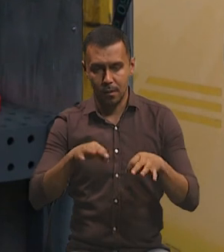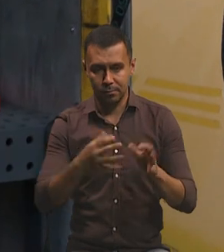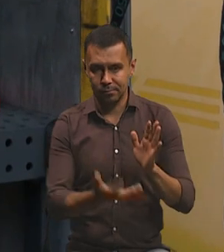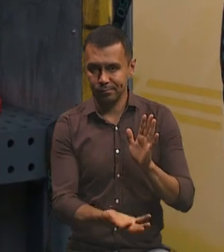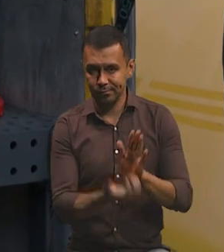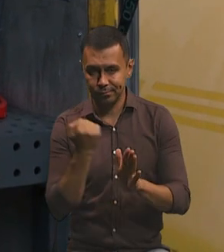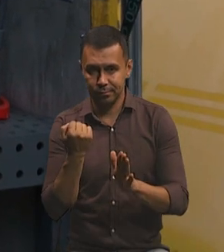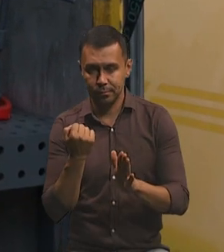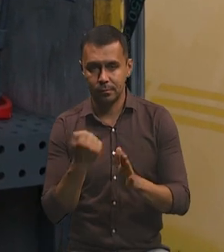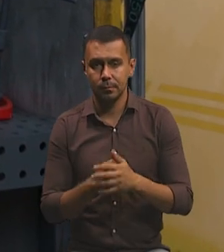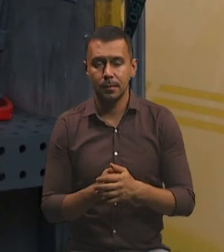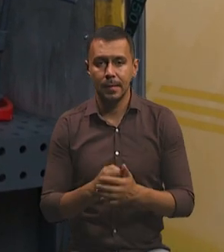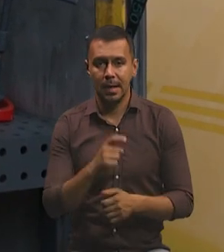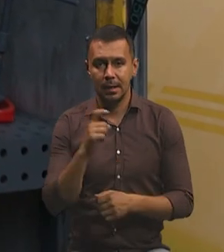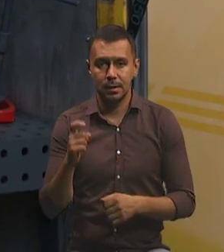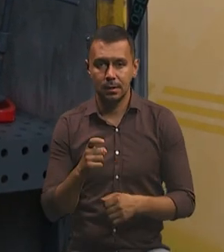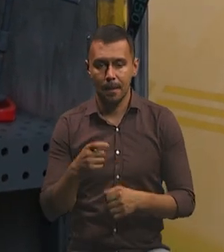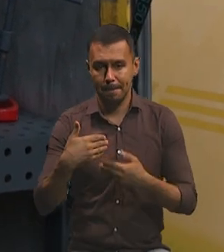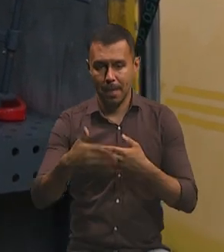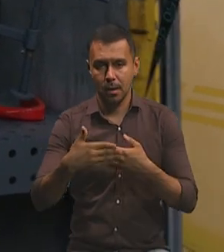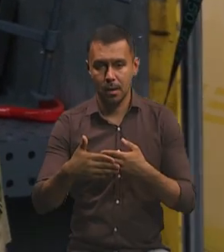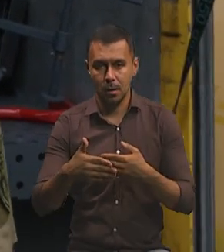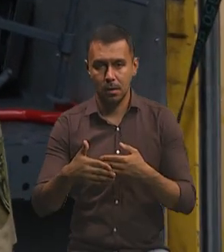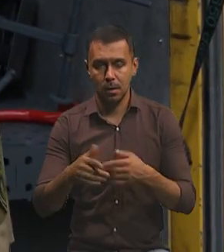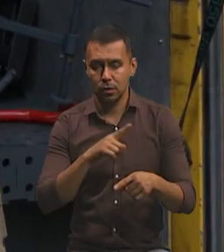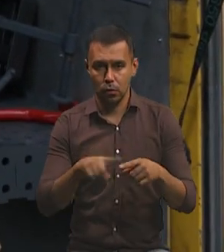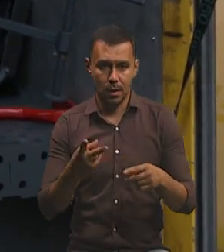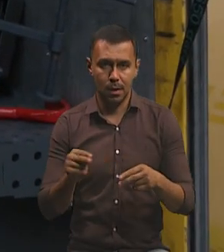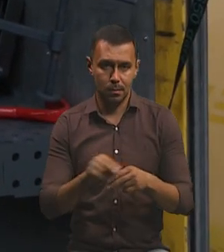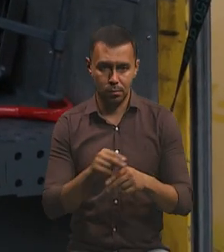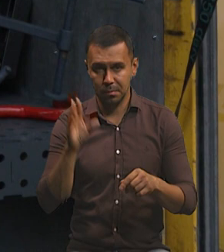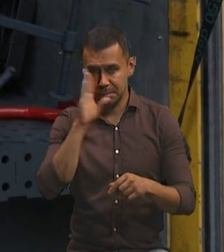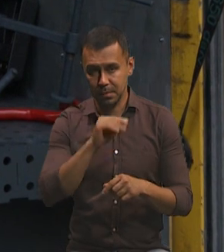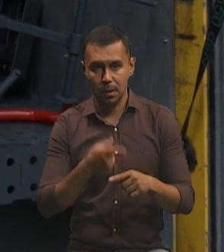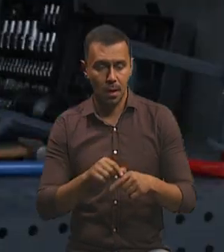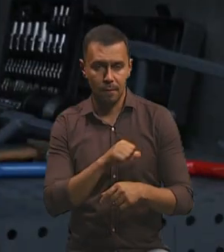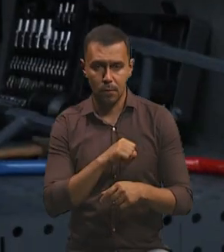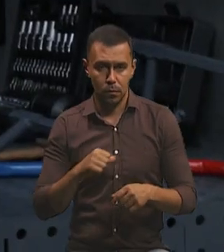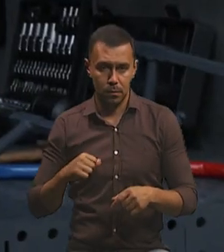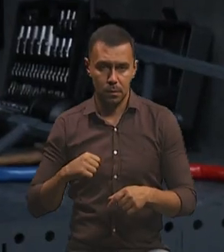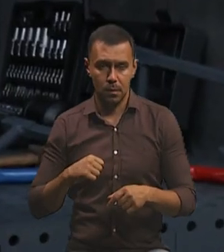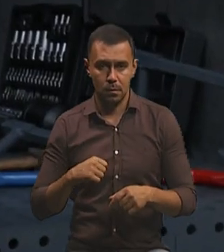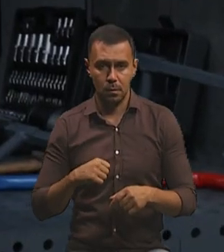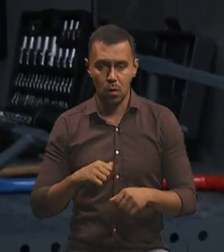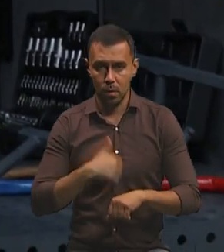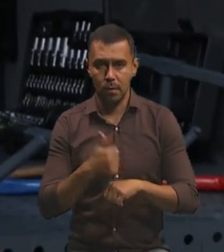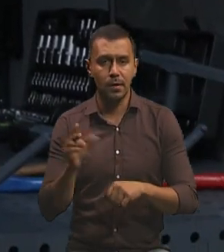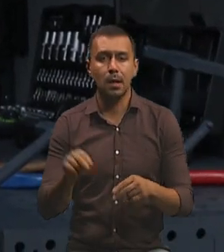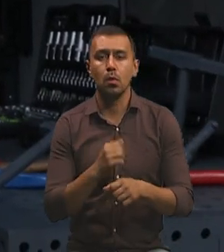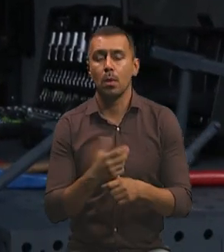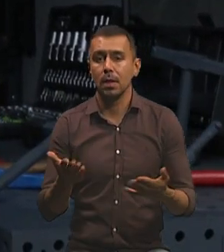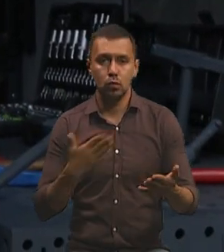витягують. З передка мобільно зробити – це крайня необхідність. Тобто всі ремонтні роботи,